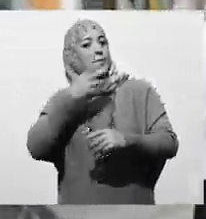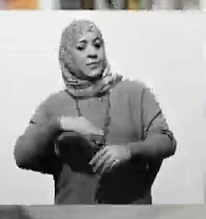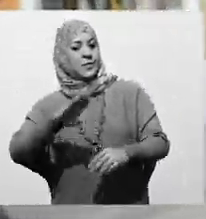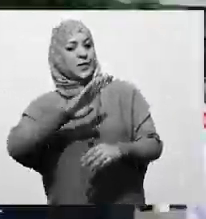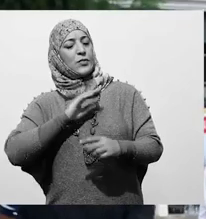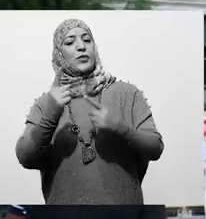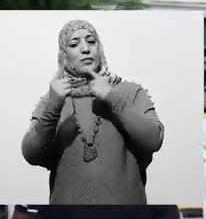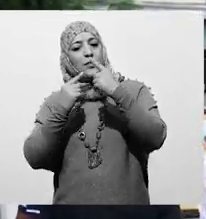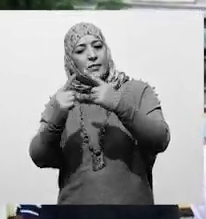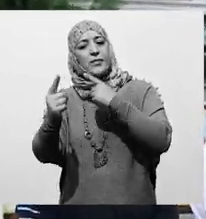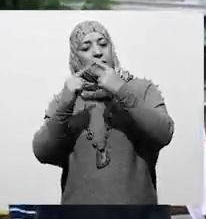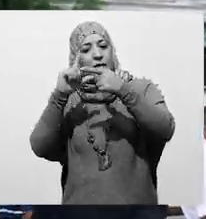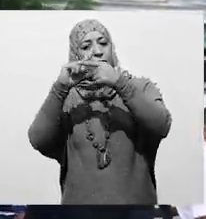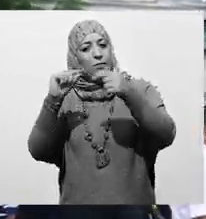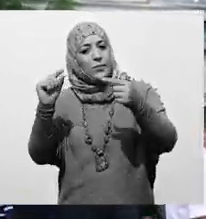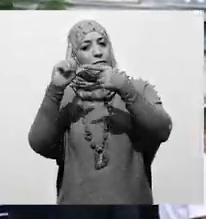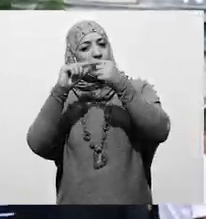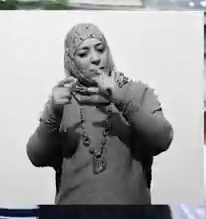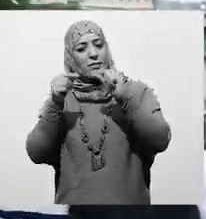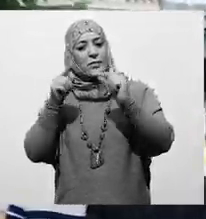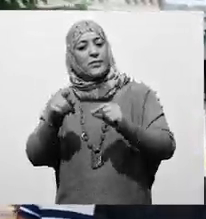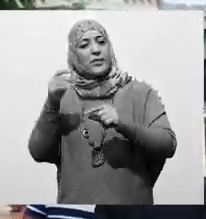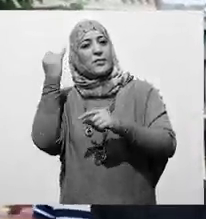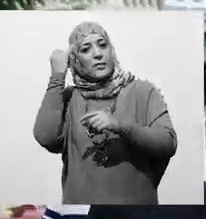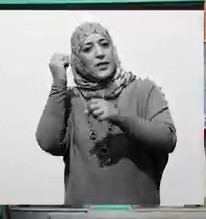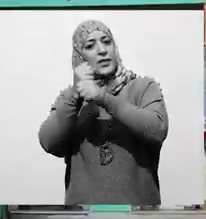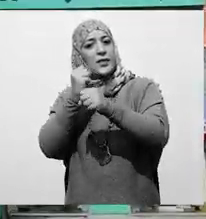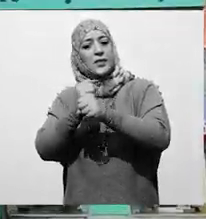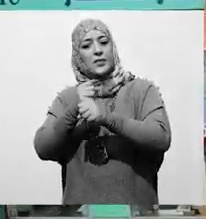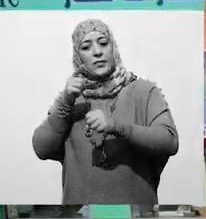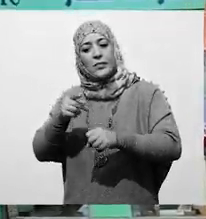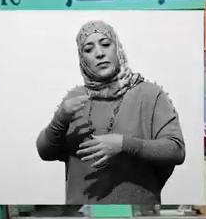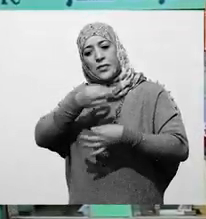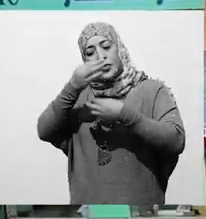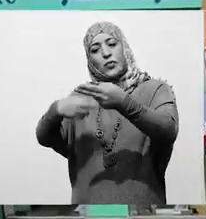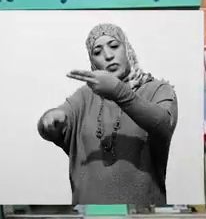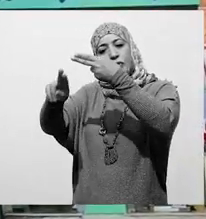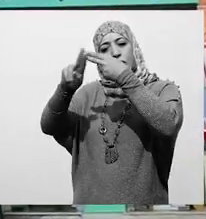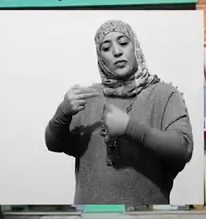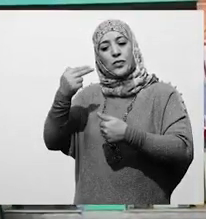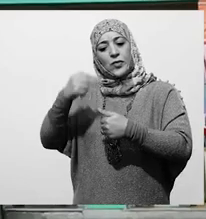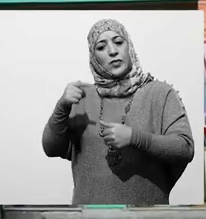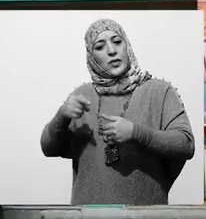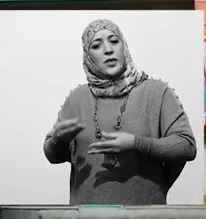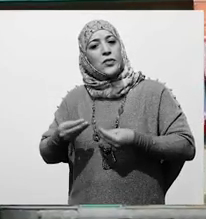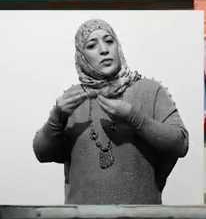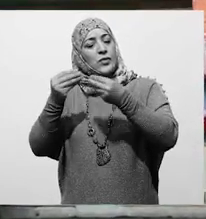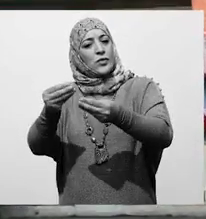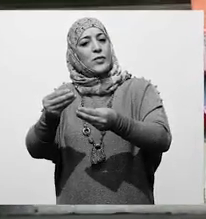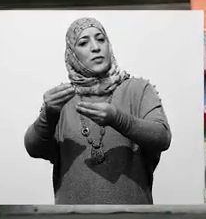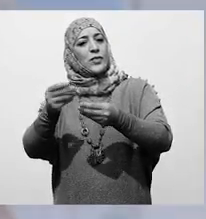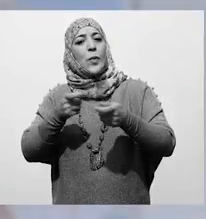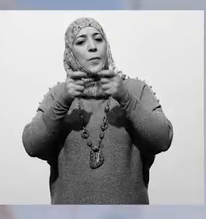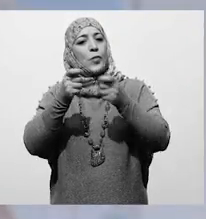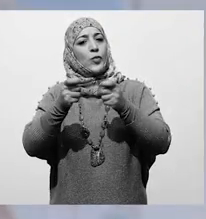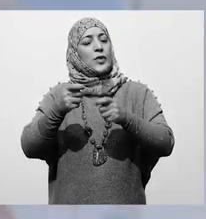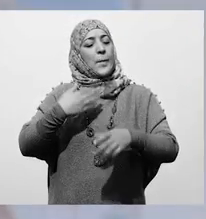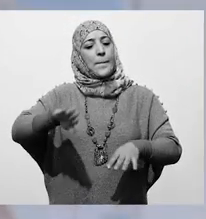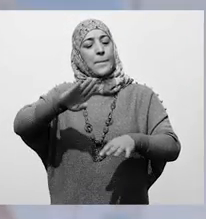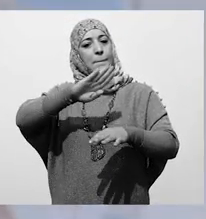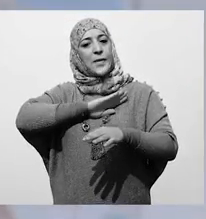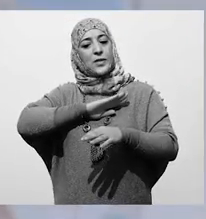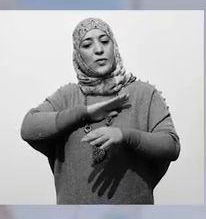l'a certifié non une harmonie à rachetables vous dire le nombre de vaches à lait alain